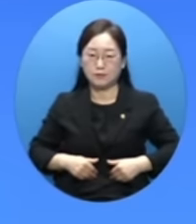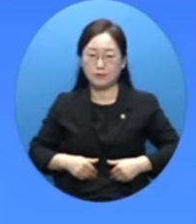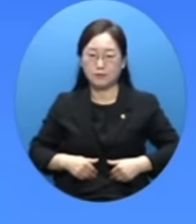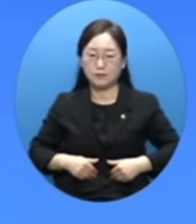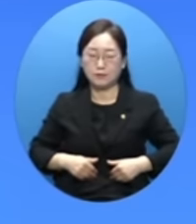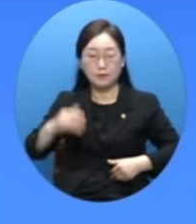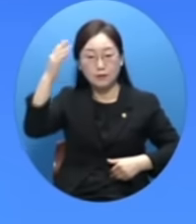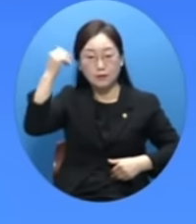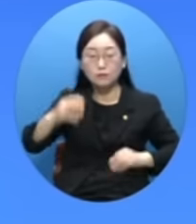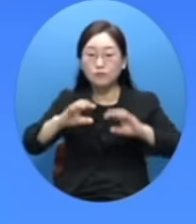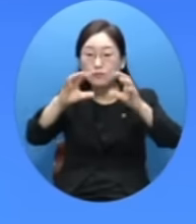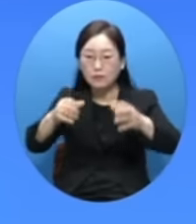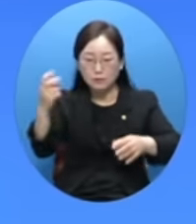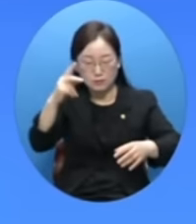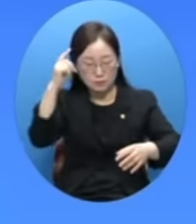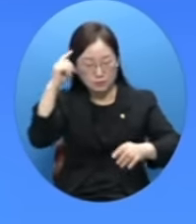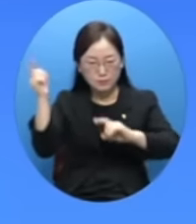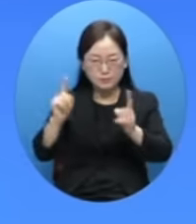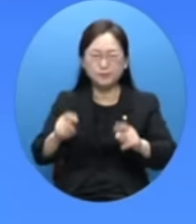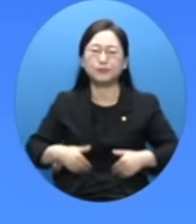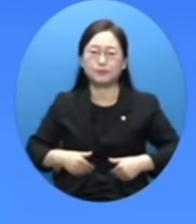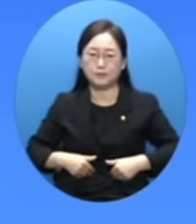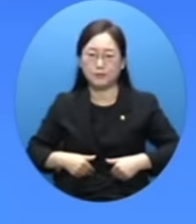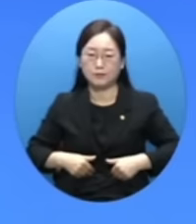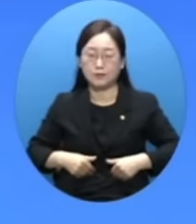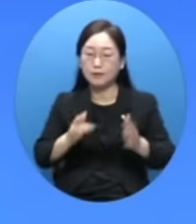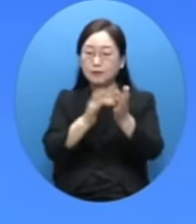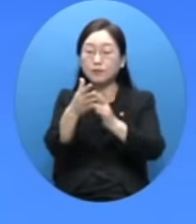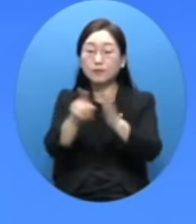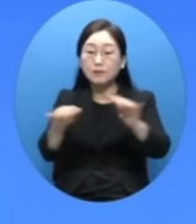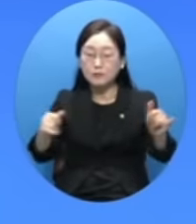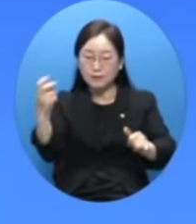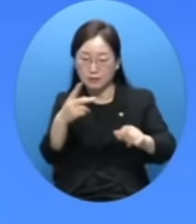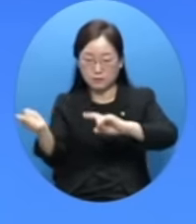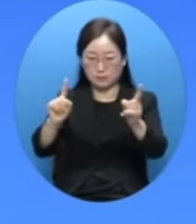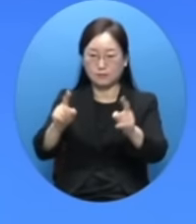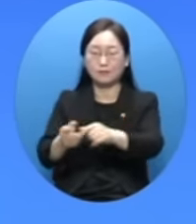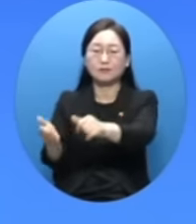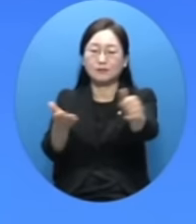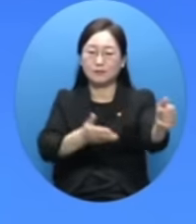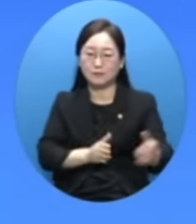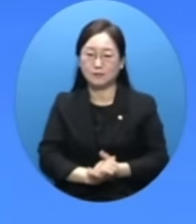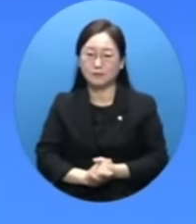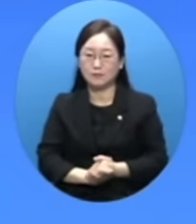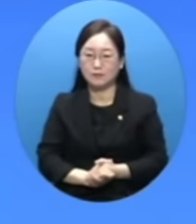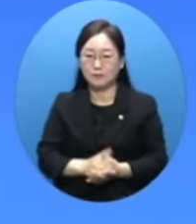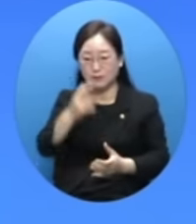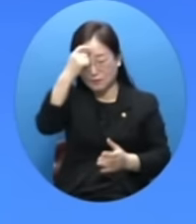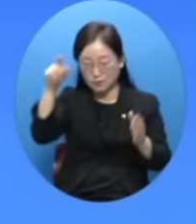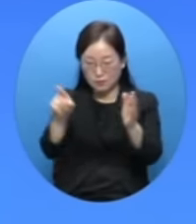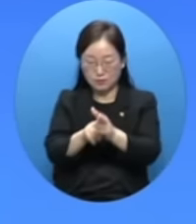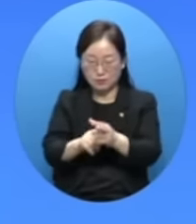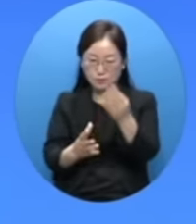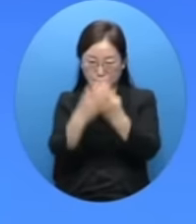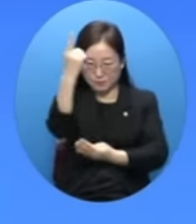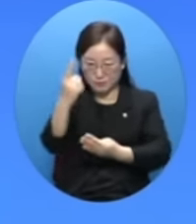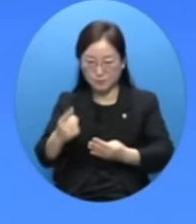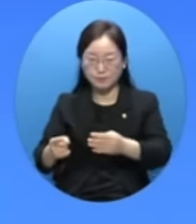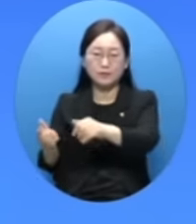우리 대한민국이 다시 일어나야 됩니다. 우리 예수 믿는 사람들이 다시 일어나야 되는 것입니다. 기독교 신앙으로 하나 되어야 되는